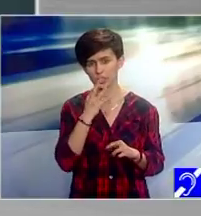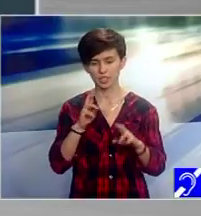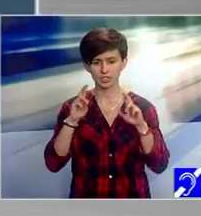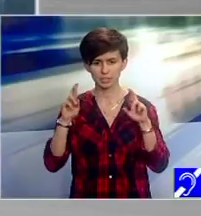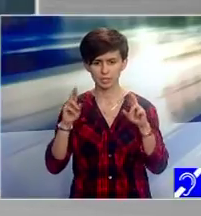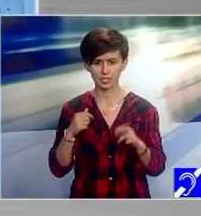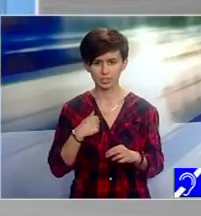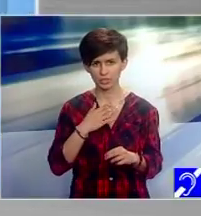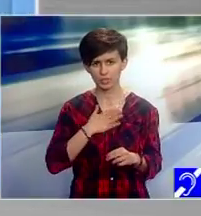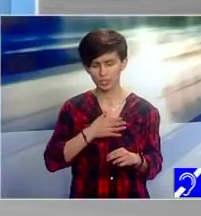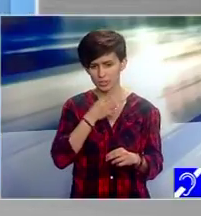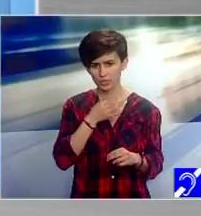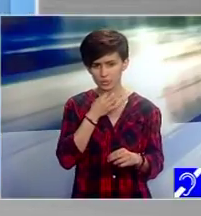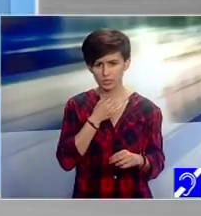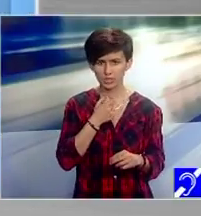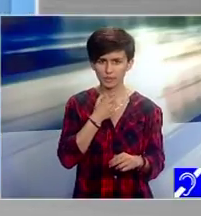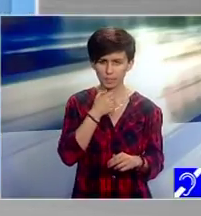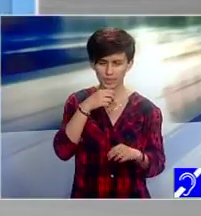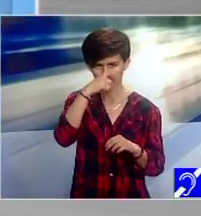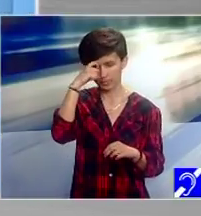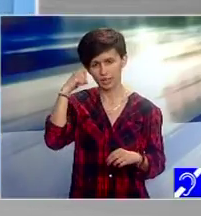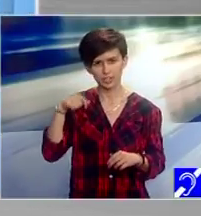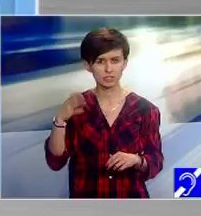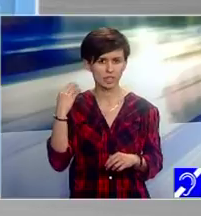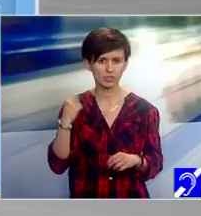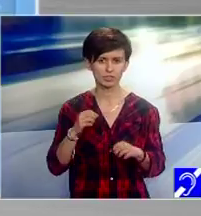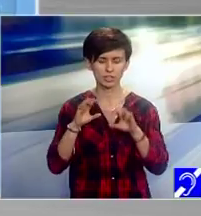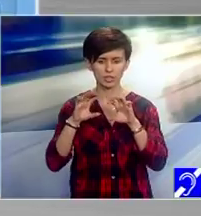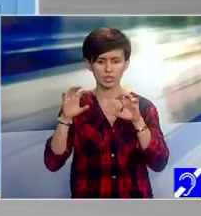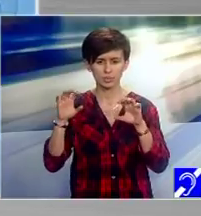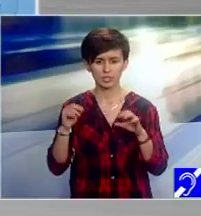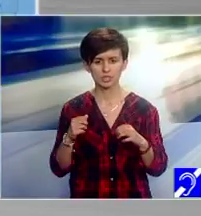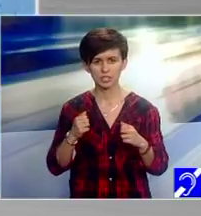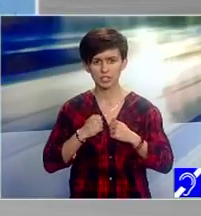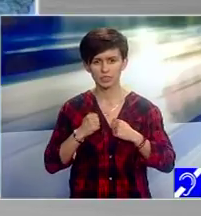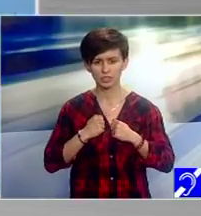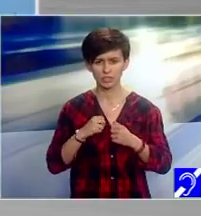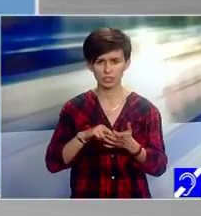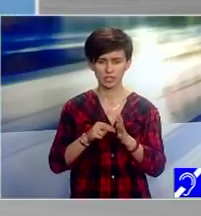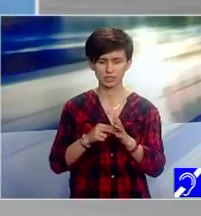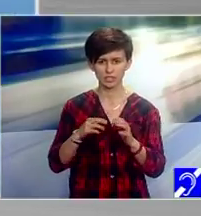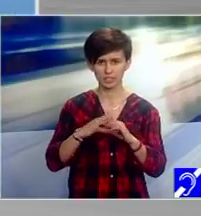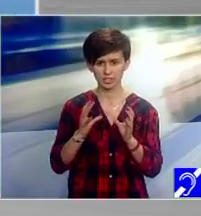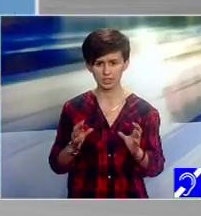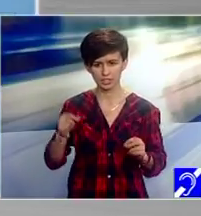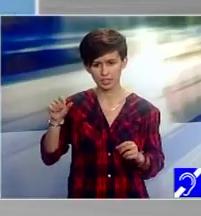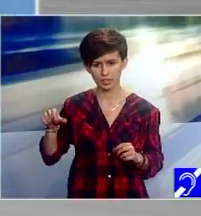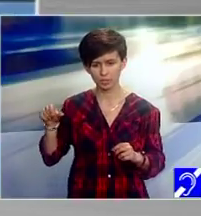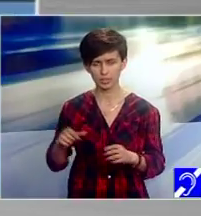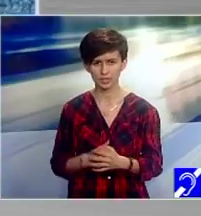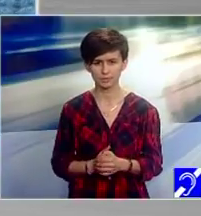o expediție extraordinară de voluntari în Nepal, organizată de către români. Priviți aceste imagini, după care revenim în